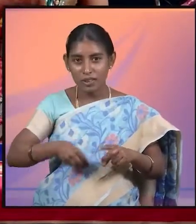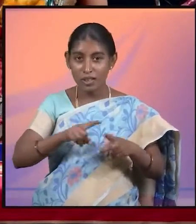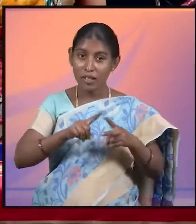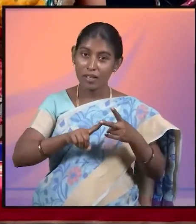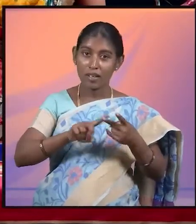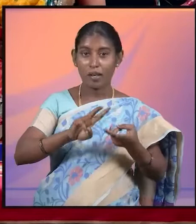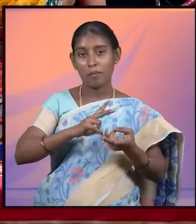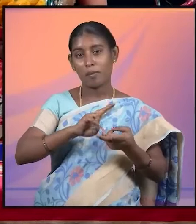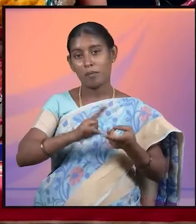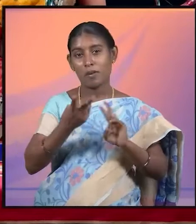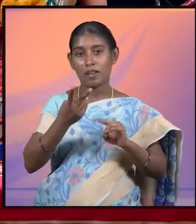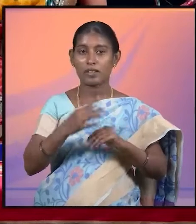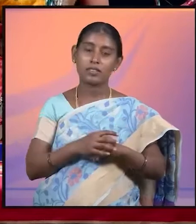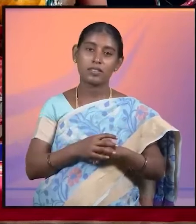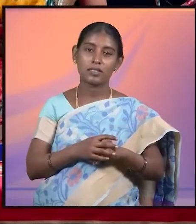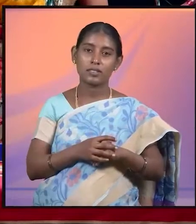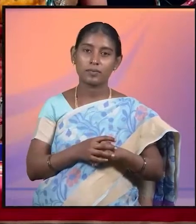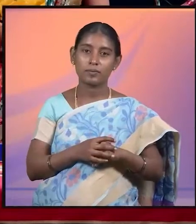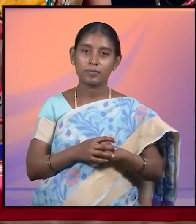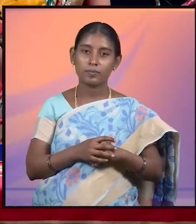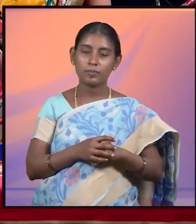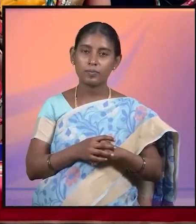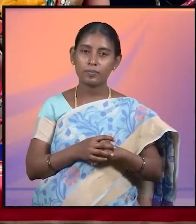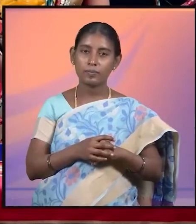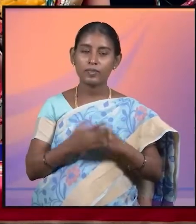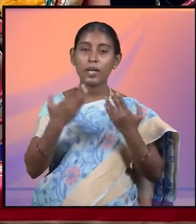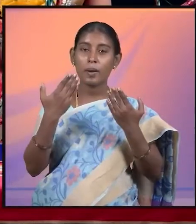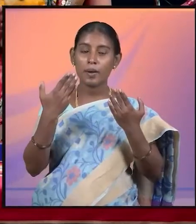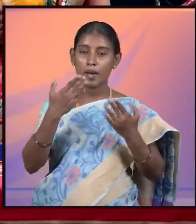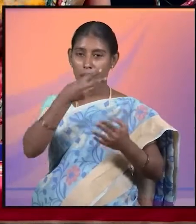அப்படியா? வேற யாரெல்லாம் படிச்சு பெருமை அடைஞ்சாங்கன்னு சொல்லுங்கக்கா. பக்தி இயக்கம் வளர்ந்த காலத்துல